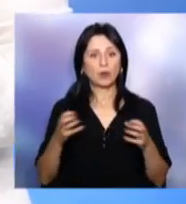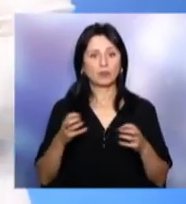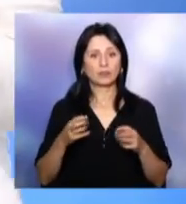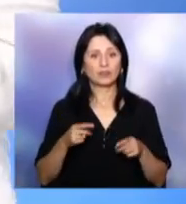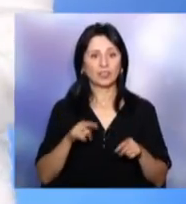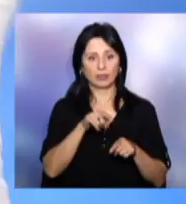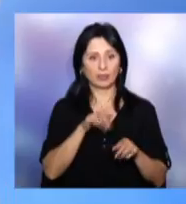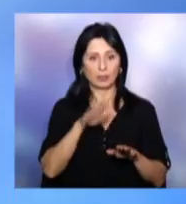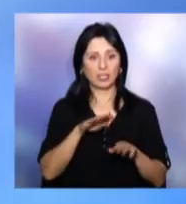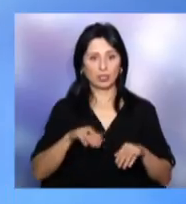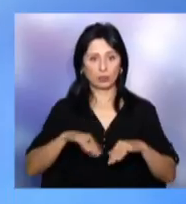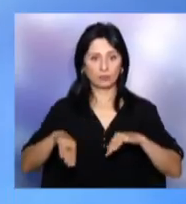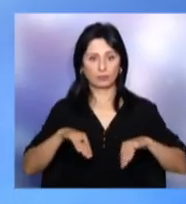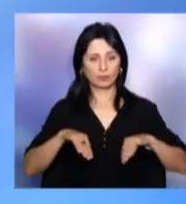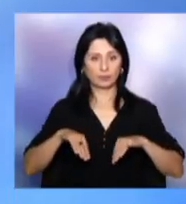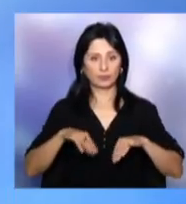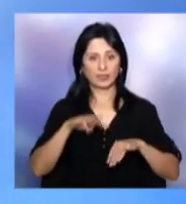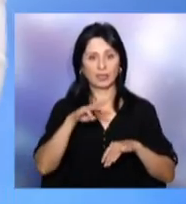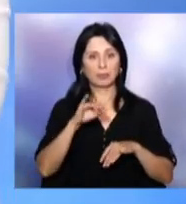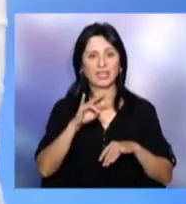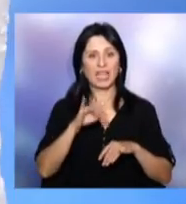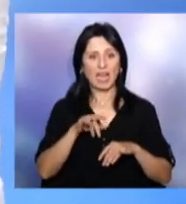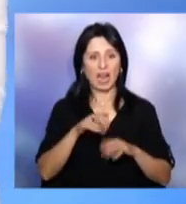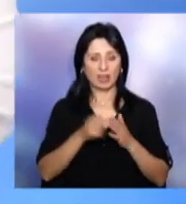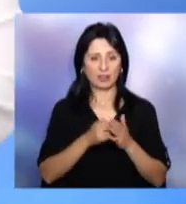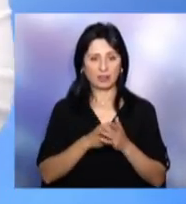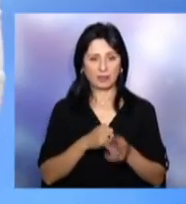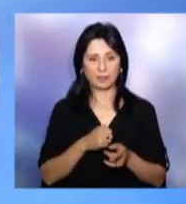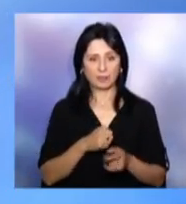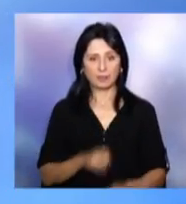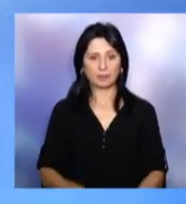შეიძლება განვითარდეს აი ამ მინერალების და ვიტამინების ნაკლებობა.